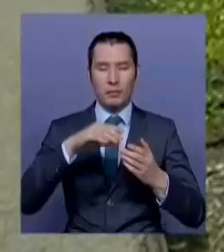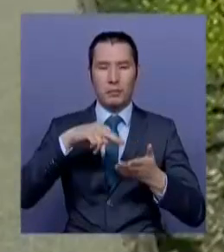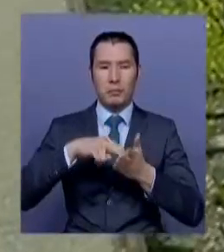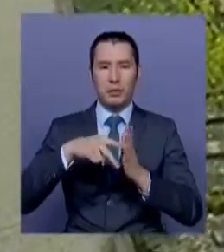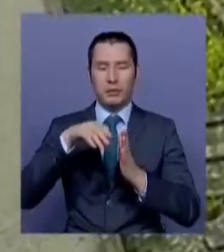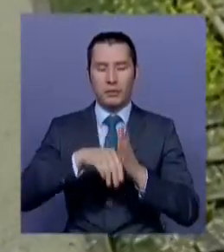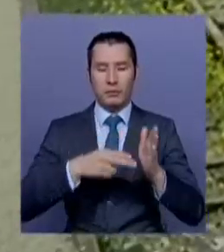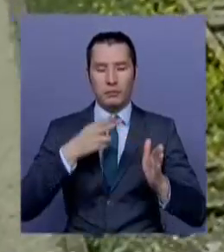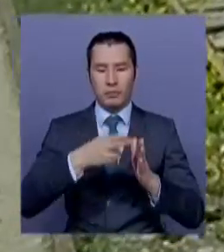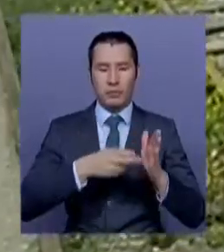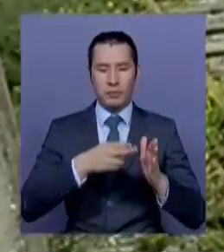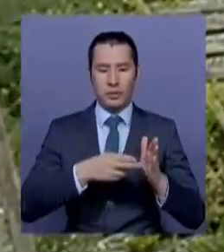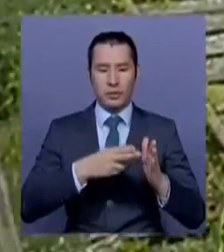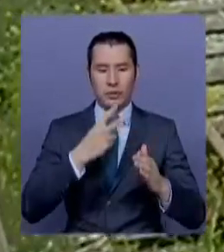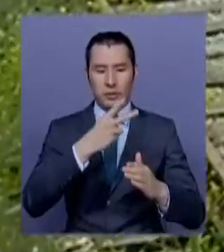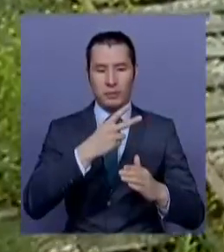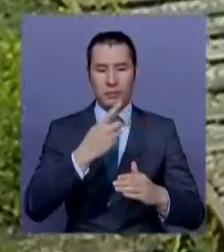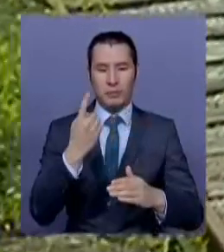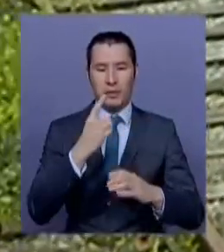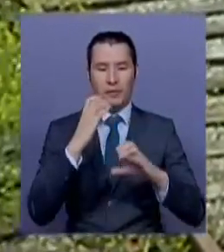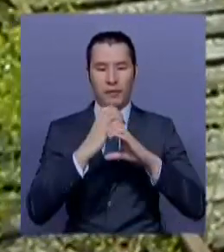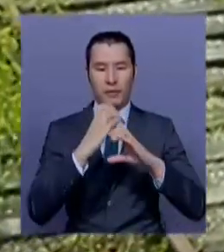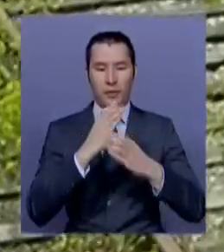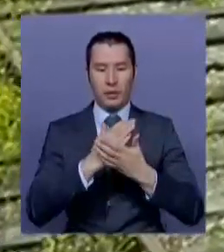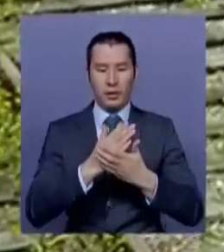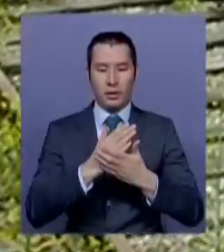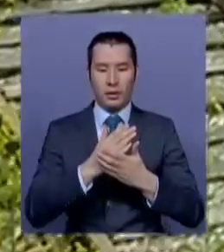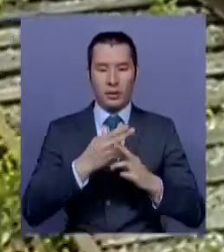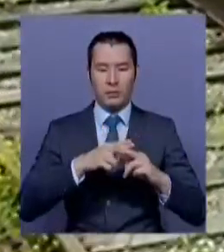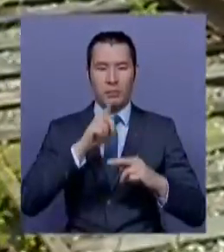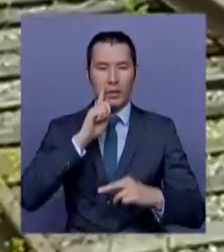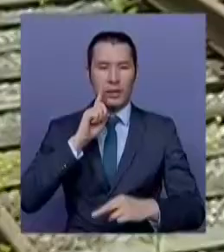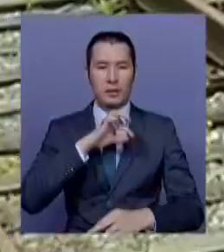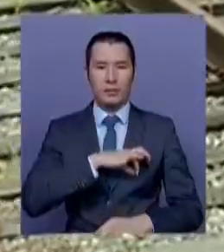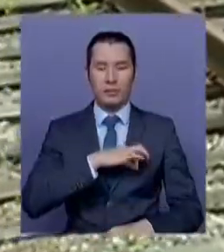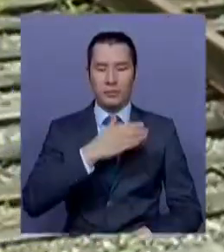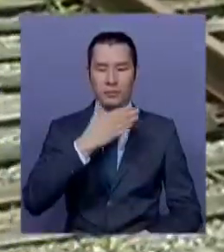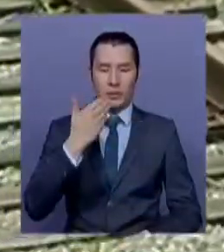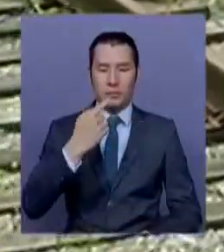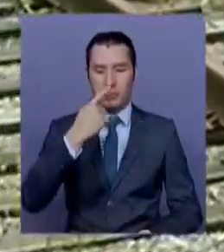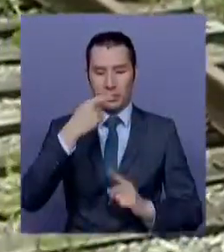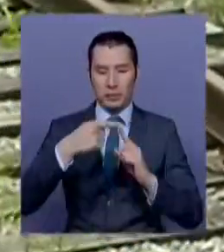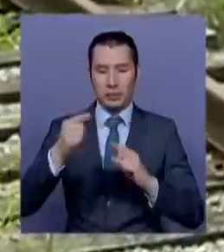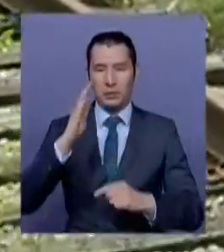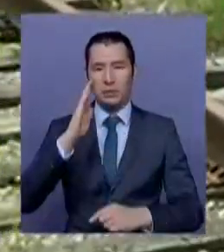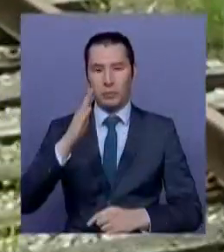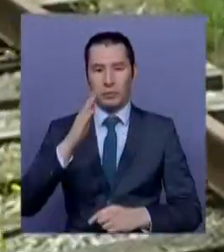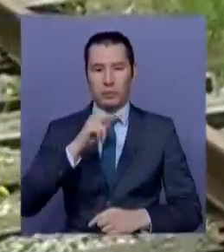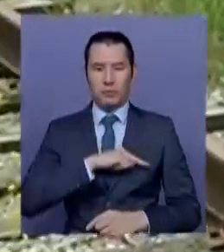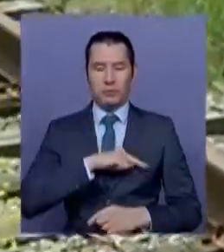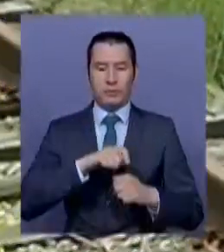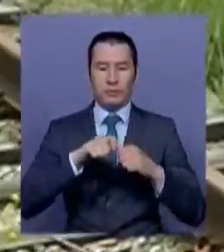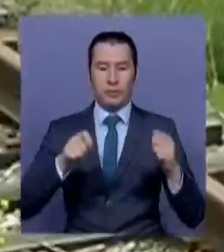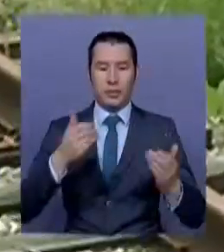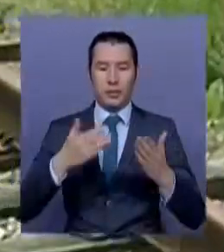көріп тұрғандай алғашқы вагонда келіп жеткен екен. Әлі бұл қолданысқа берілген жоқ, биыл ашылады деп жоспарлануда. Егер бұл теміржол